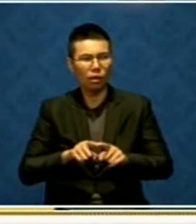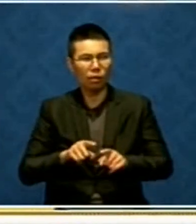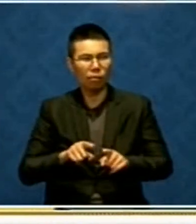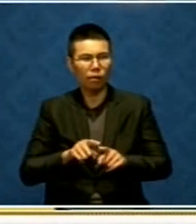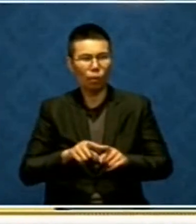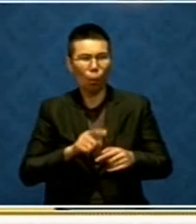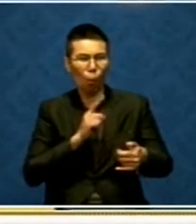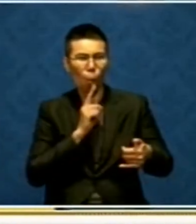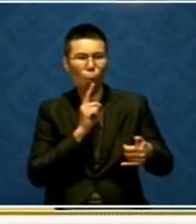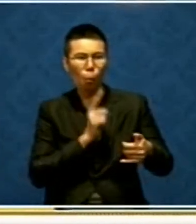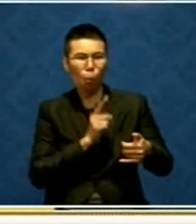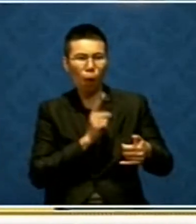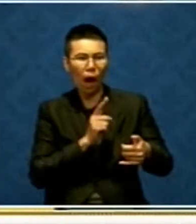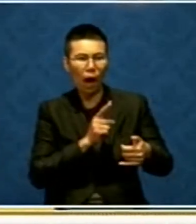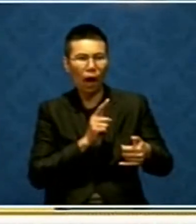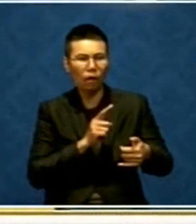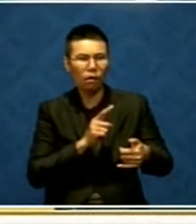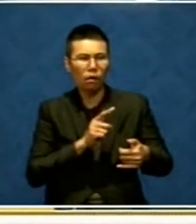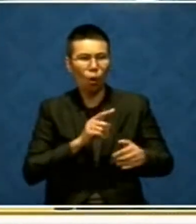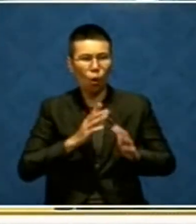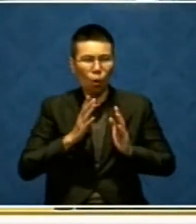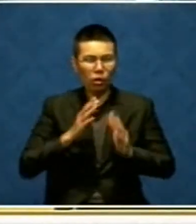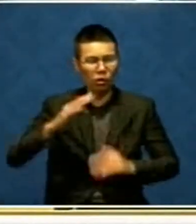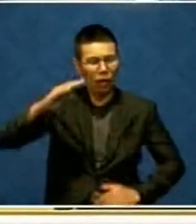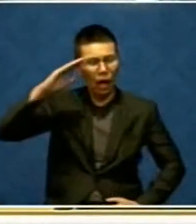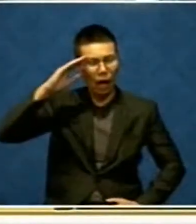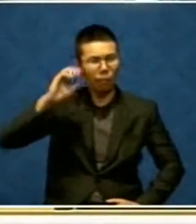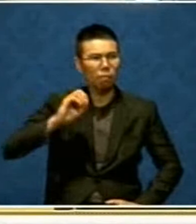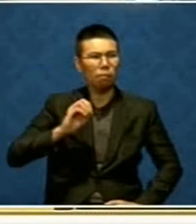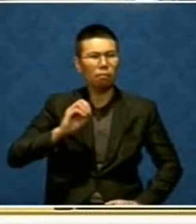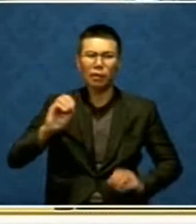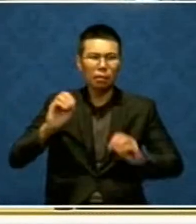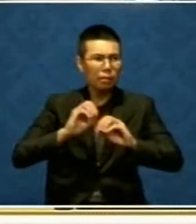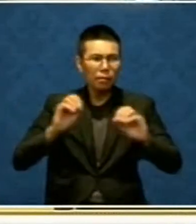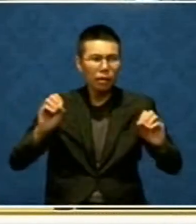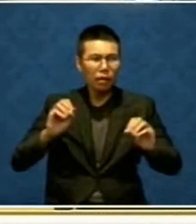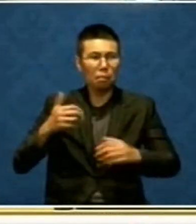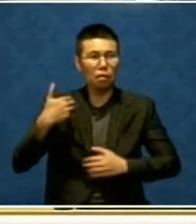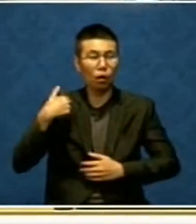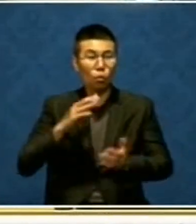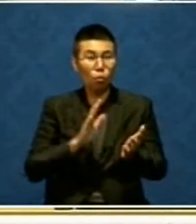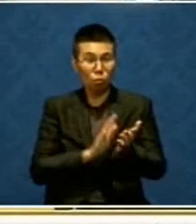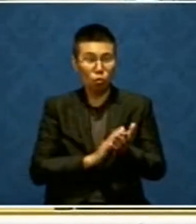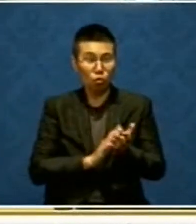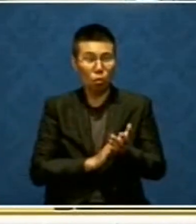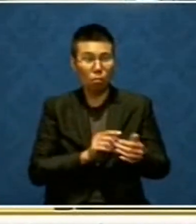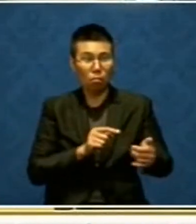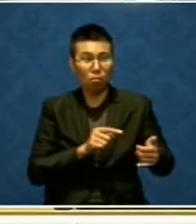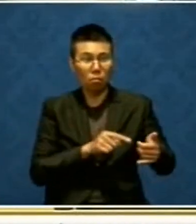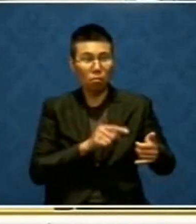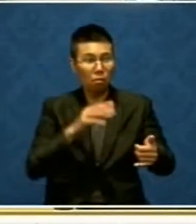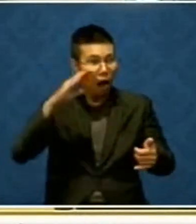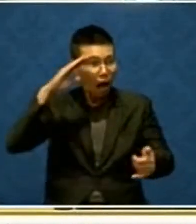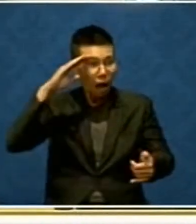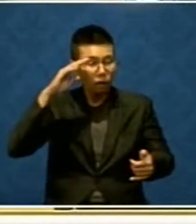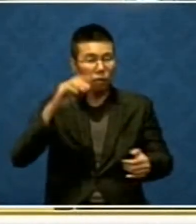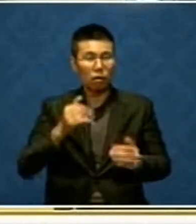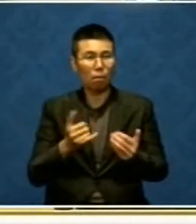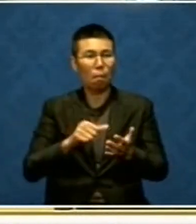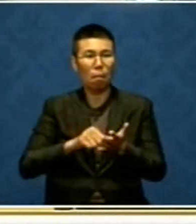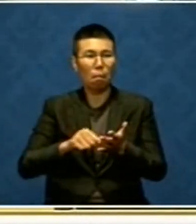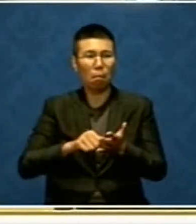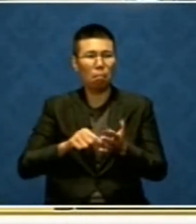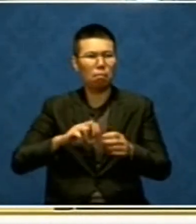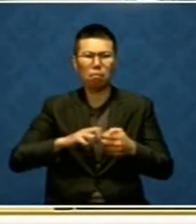วเองเลยไม่มีการปรามอะไรเลยแถมมีแต่คำชื่นชมอีกต่างหากแบบนี้แก้ปัญหาไม่ได้หรอก